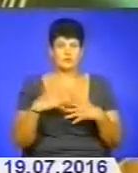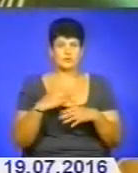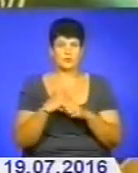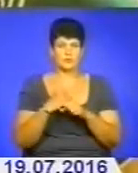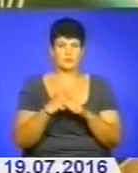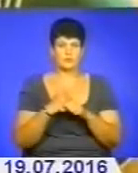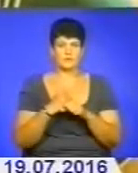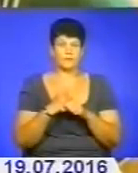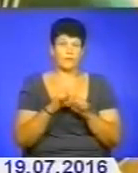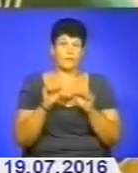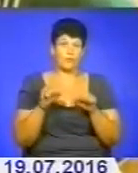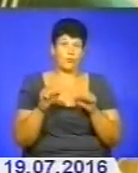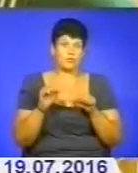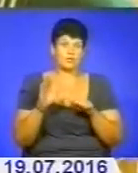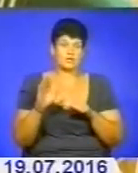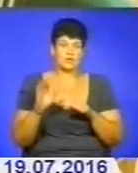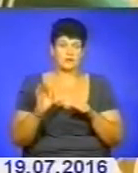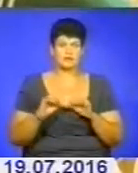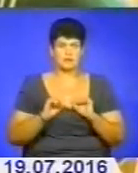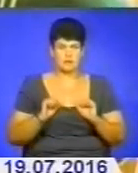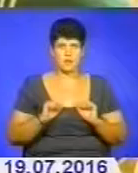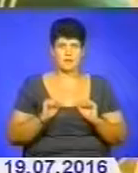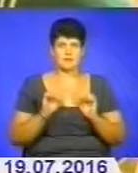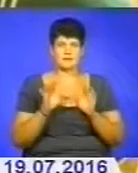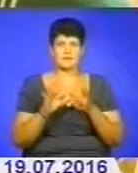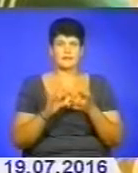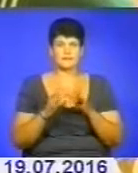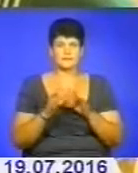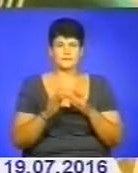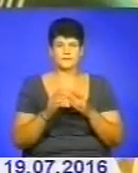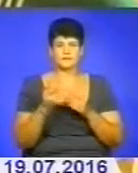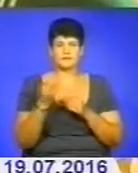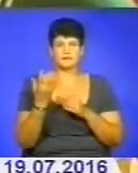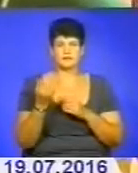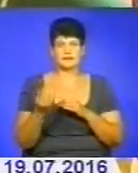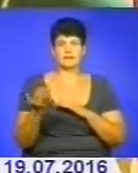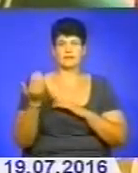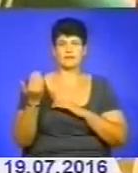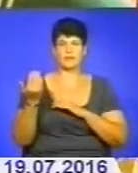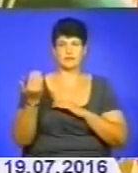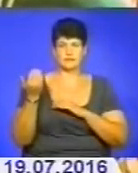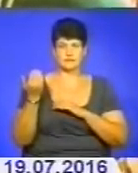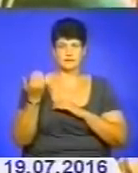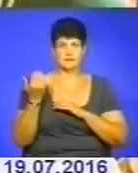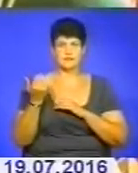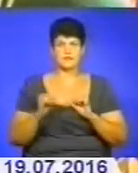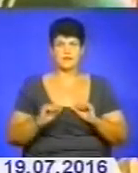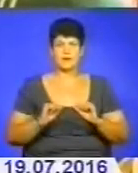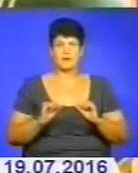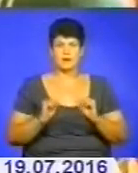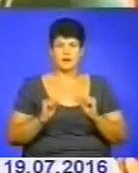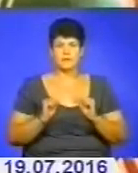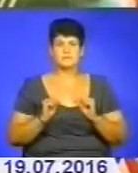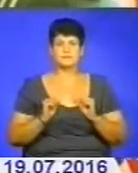ні? Можливо. А ви намагалися подати електронний? Так, дня два назад намагалася, але